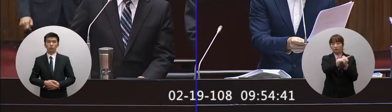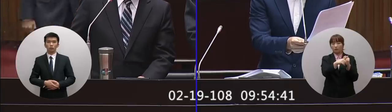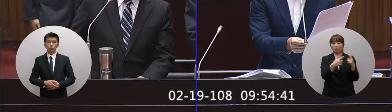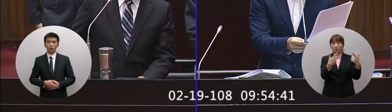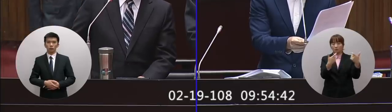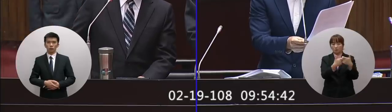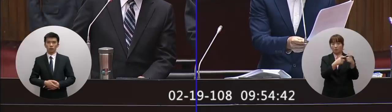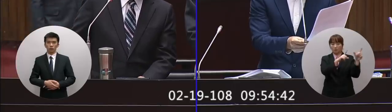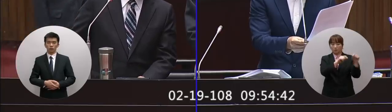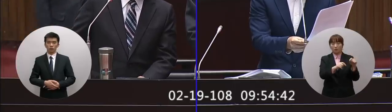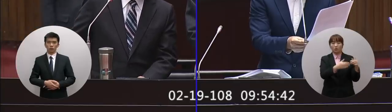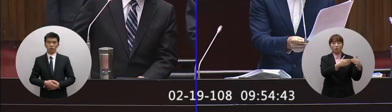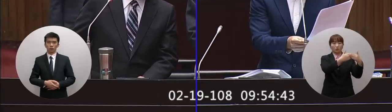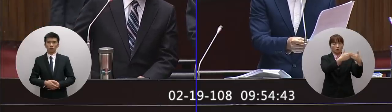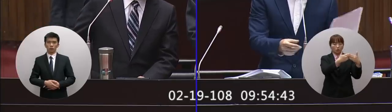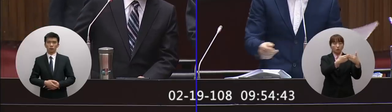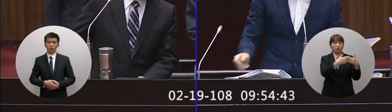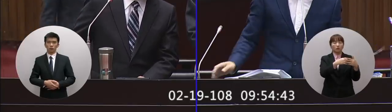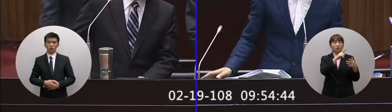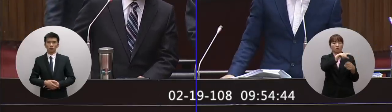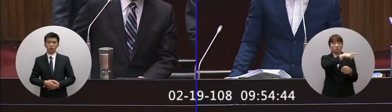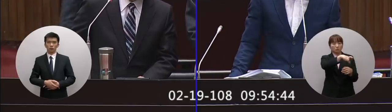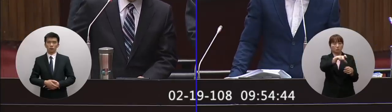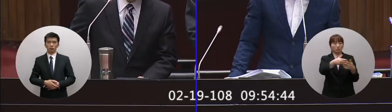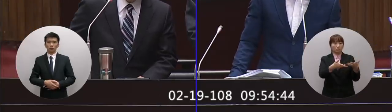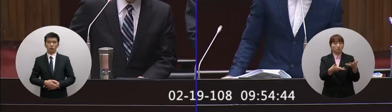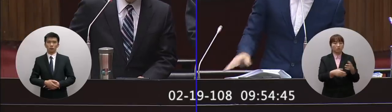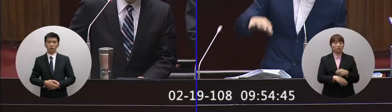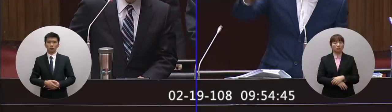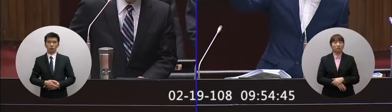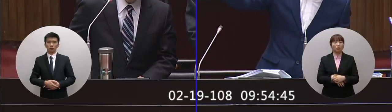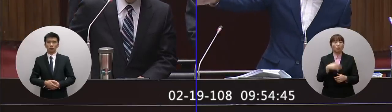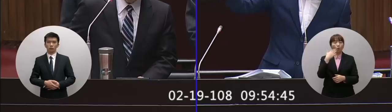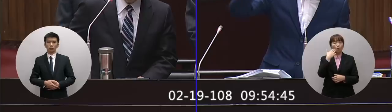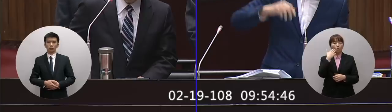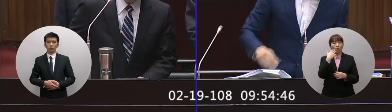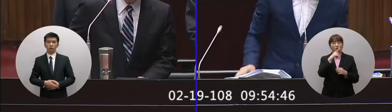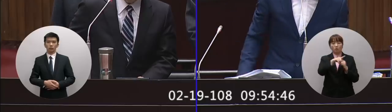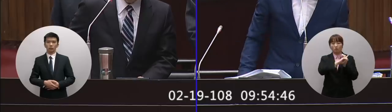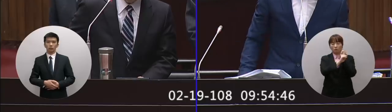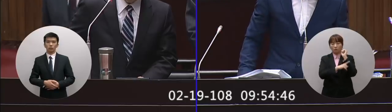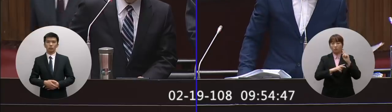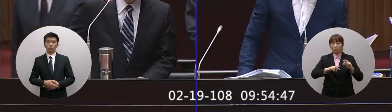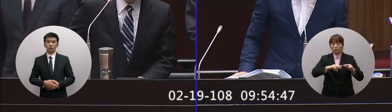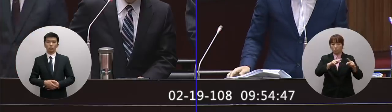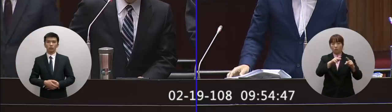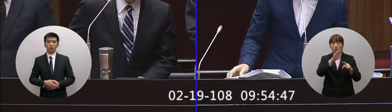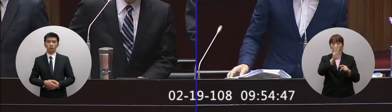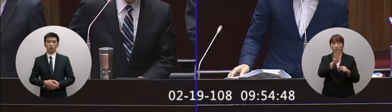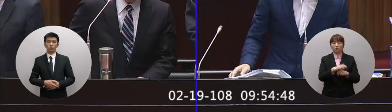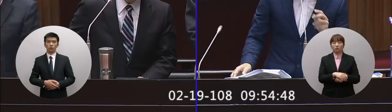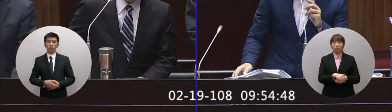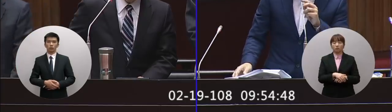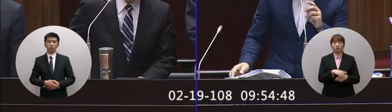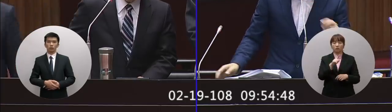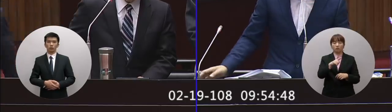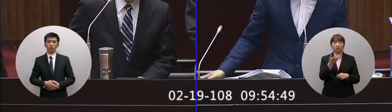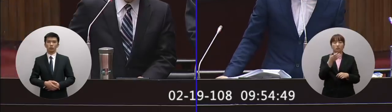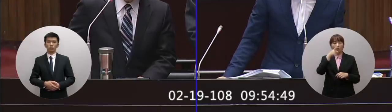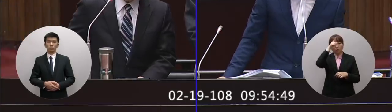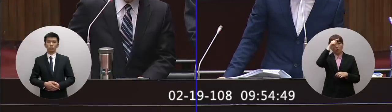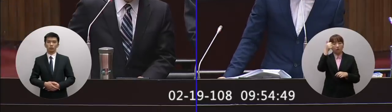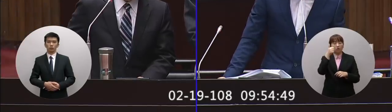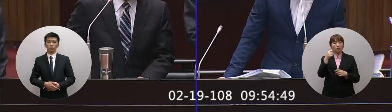于香港与中国其他部分之间。那如果修了以后，这个黄之锋讲